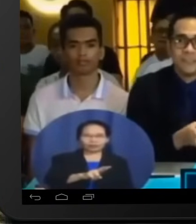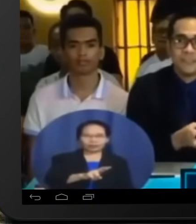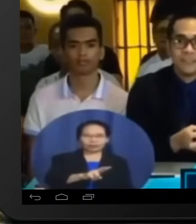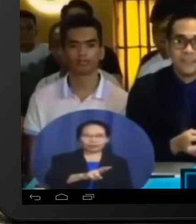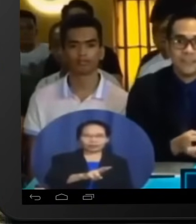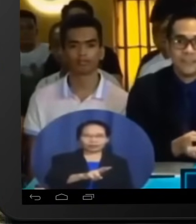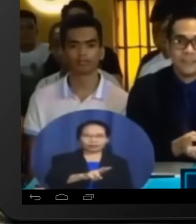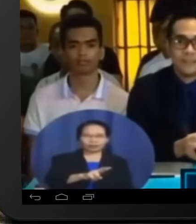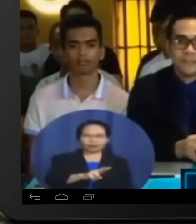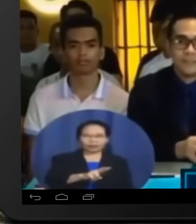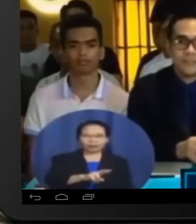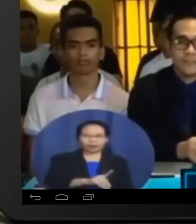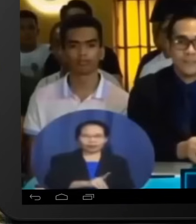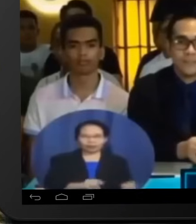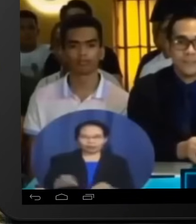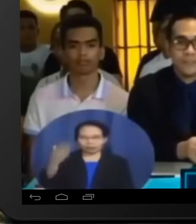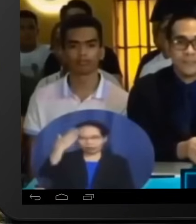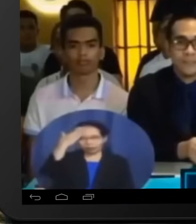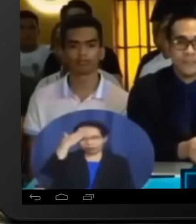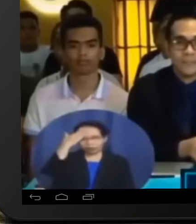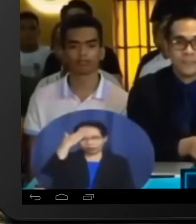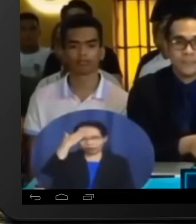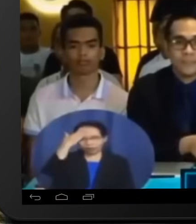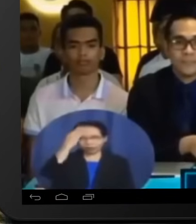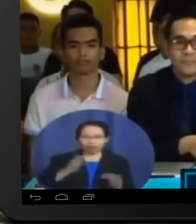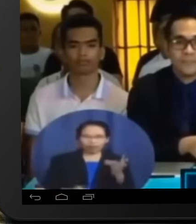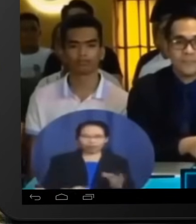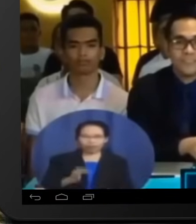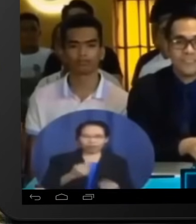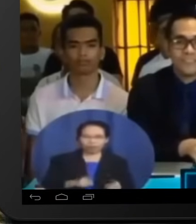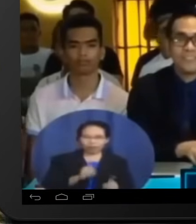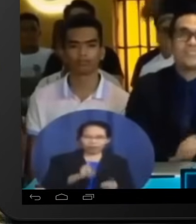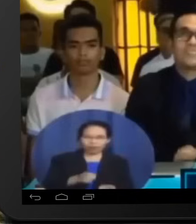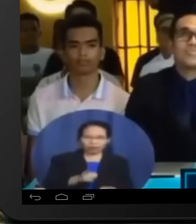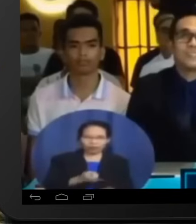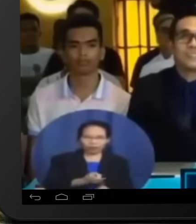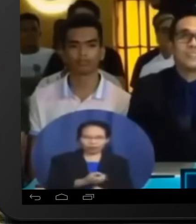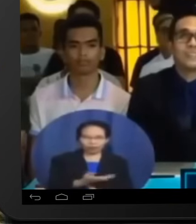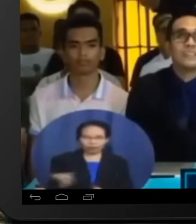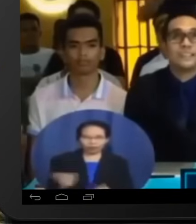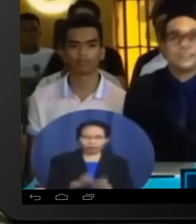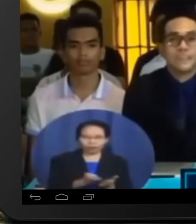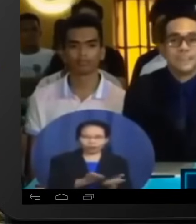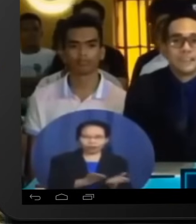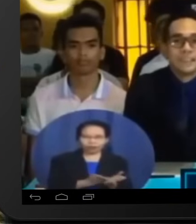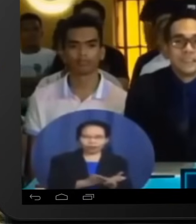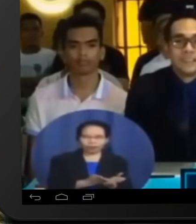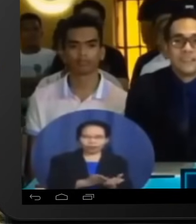Yun lang. Alam mo, kung sasagutin kitang mula sa Biblia, kapatid, huwag ka rin magagalit